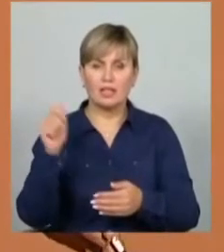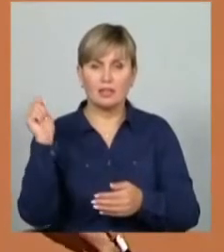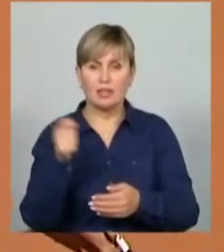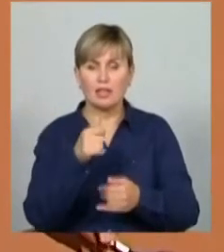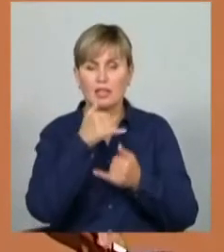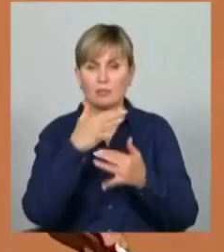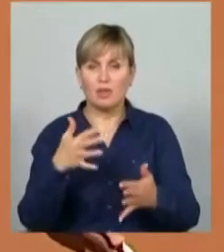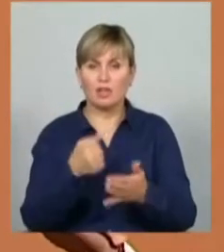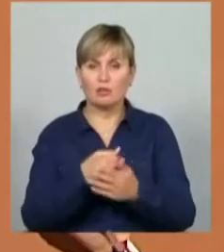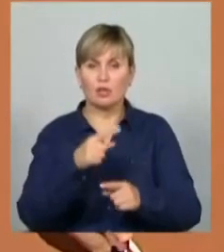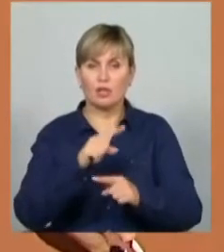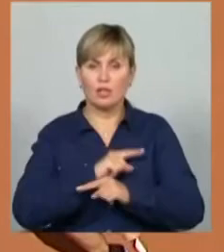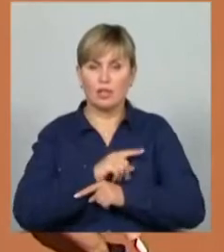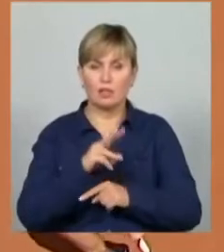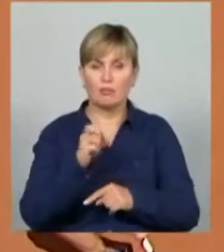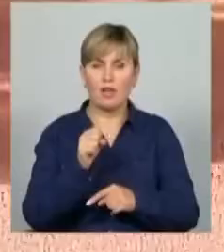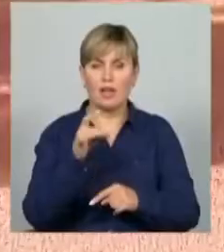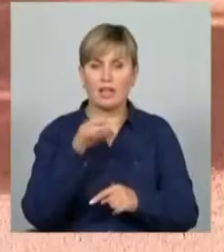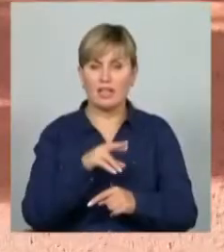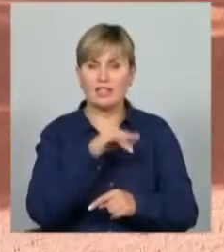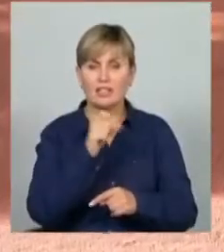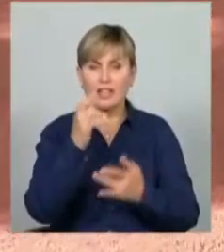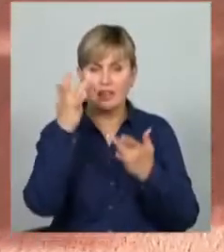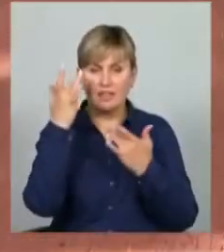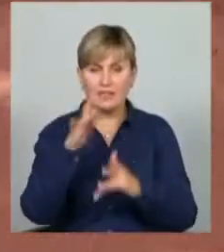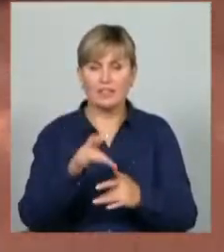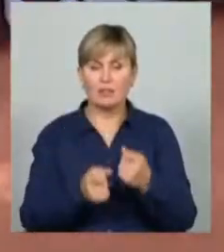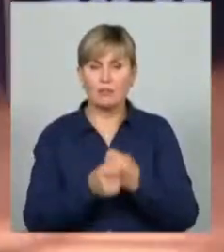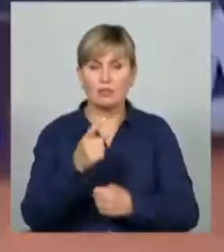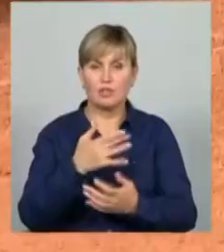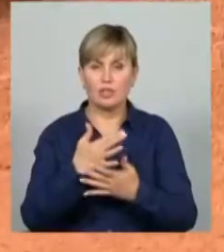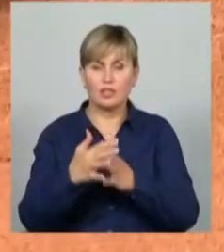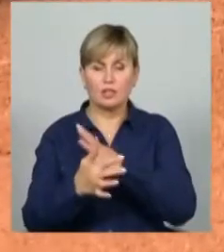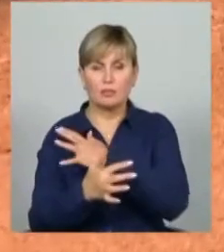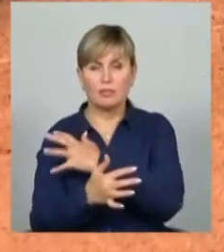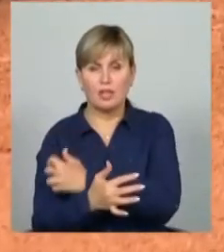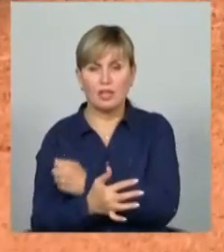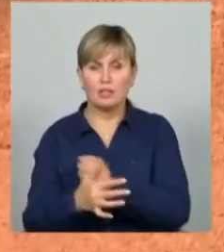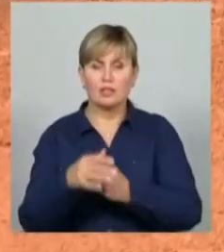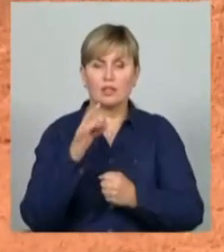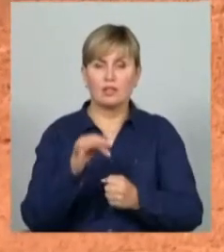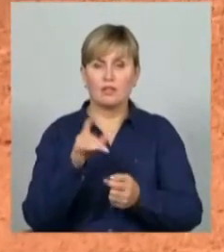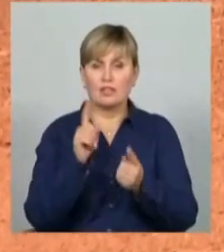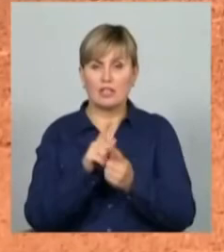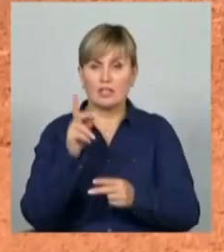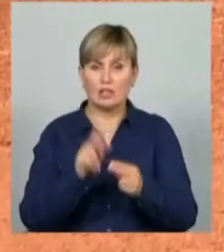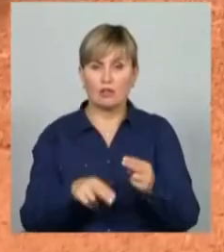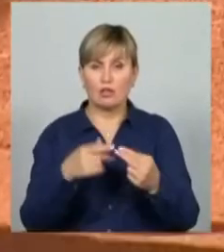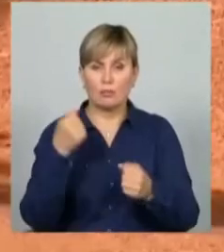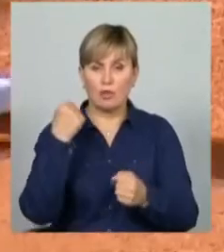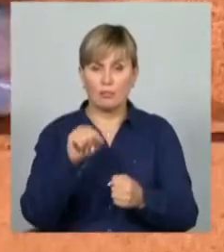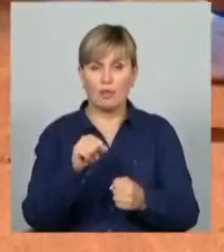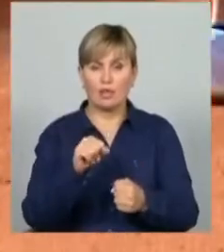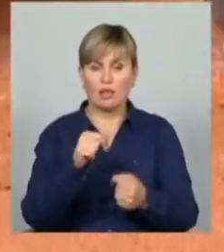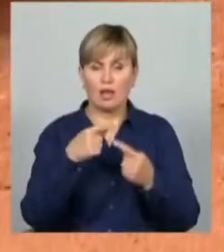смогла доиграть встречу с Марией Лурдес-Карле из-за внезапно возникших мышечных спазмов. В итоге встреча закончилась технической победой